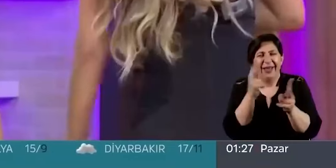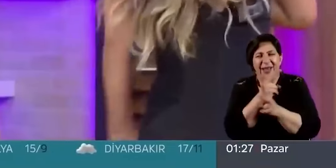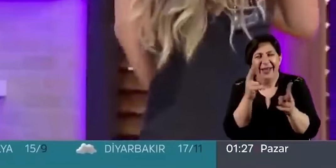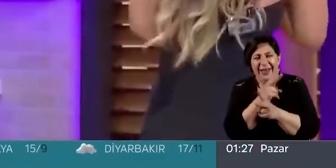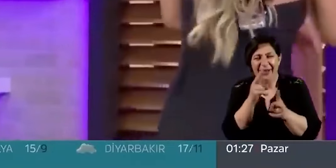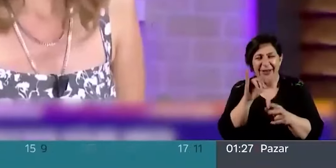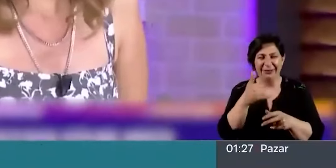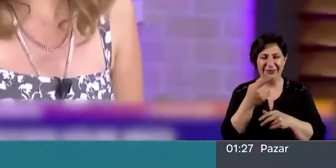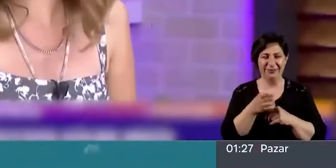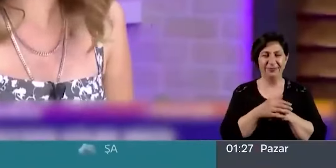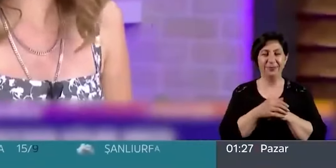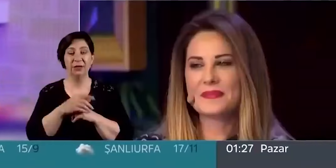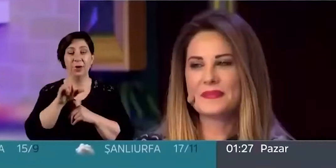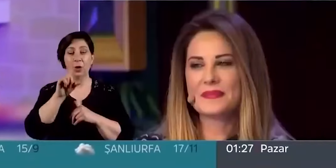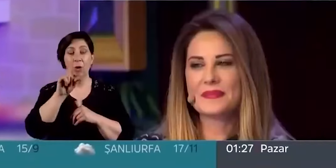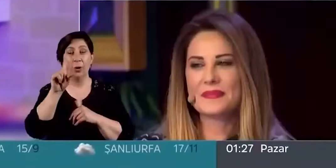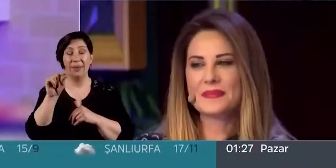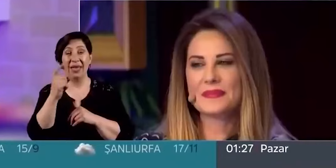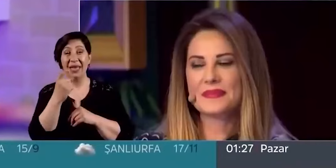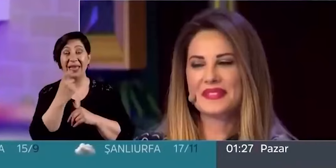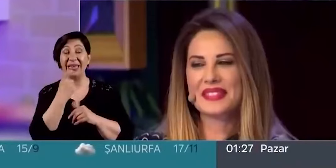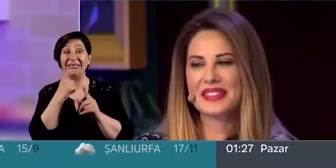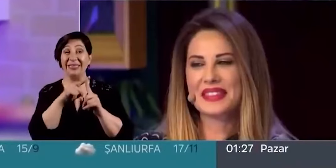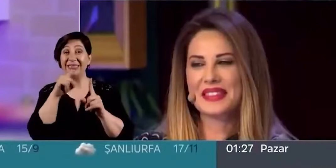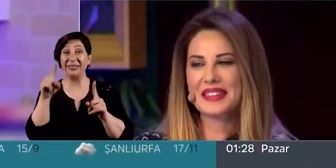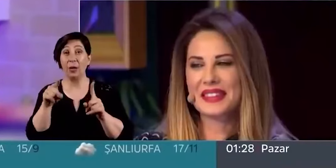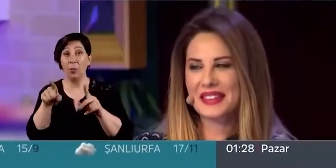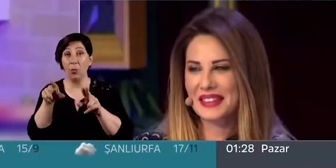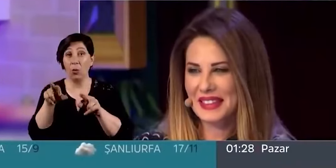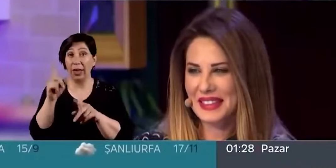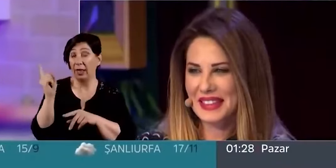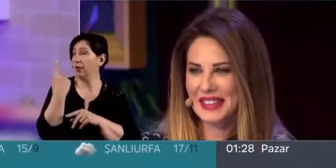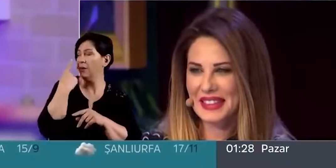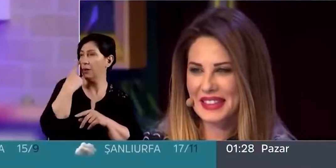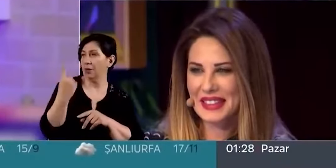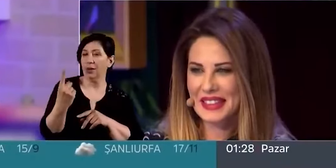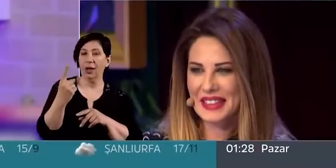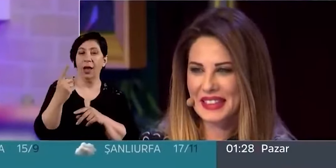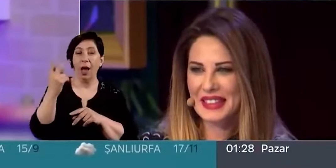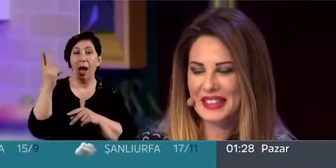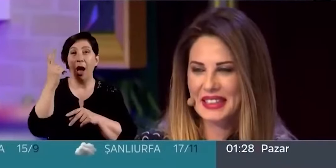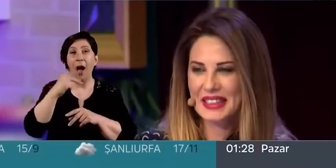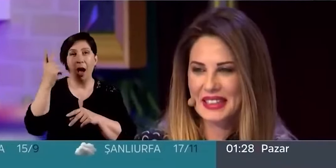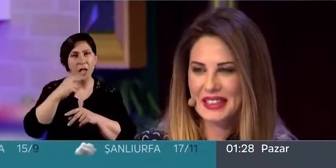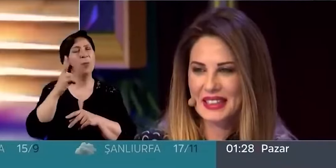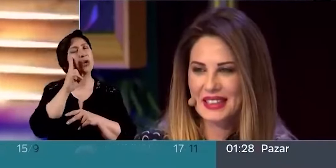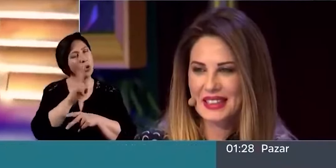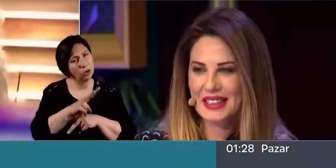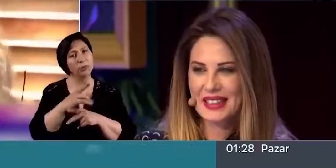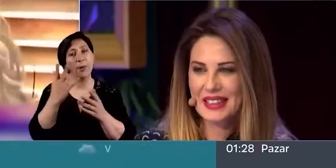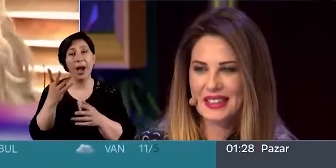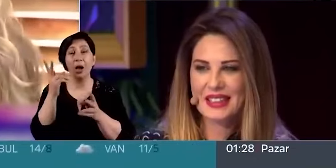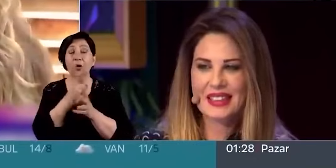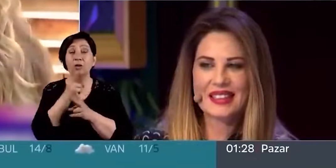gülüyor. Evet. 11 yıldır ilk kez böyle bir şey görüyoruz. Hani ağlamak gibi gördük